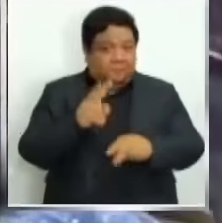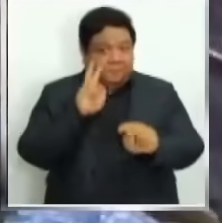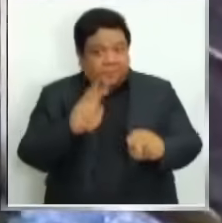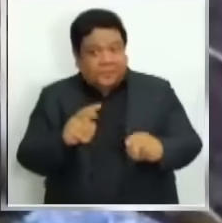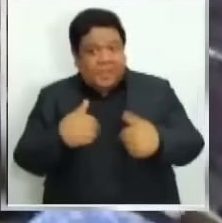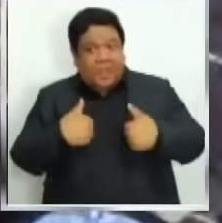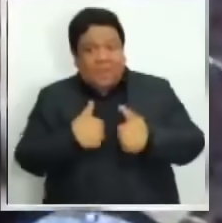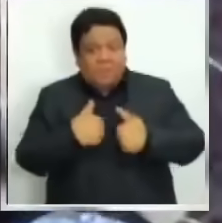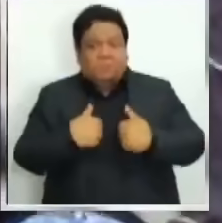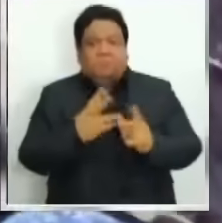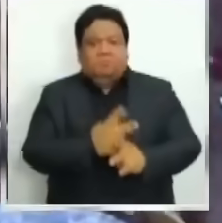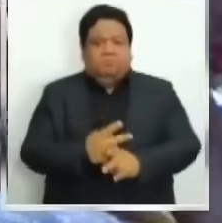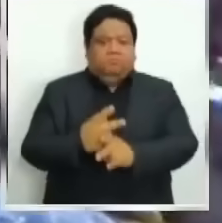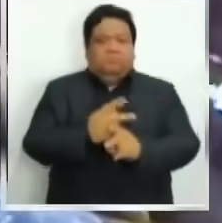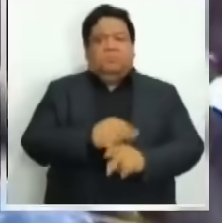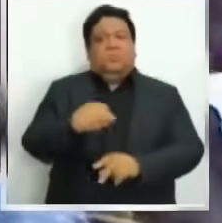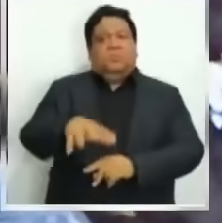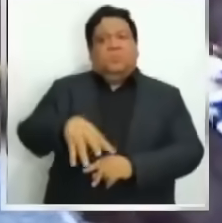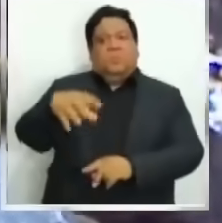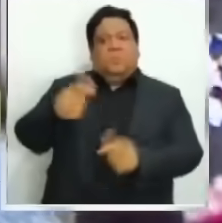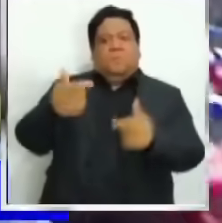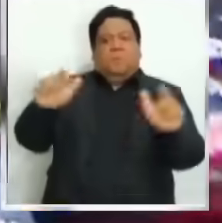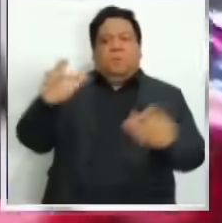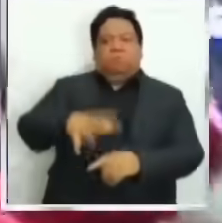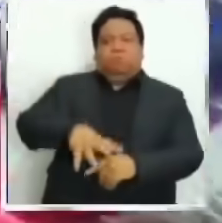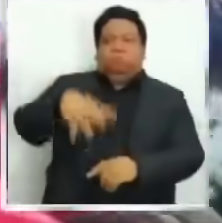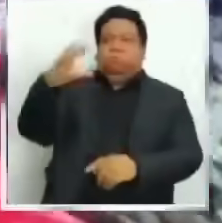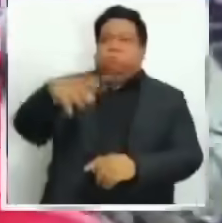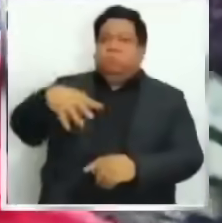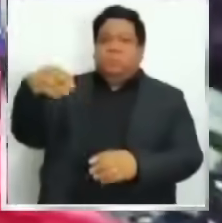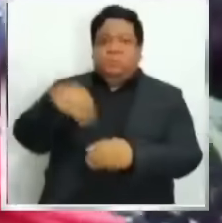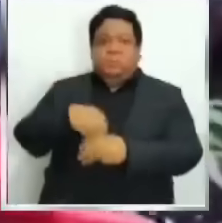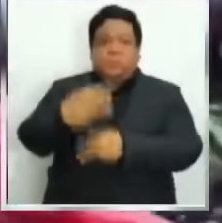tinuturing na pinakamalaking pugita sa mundo.